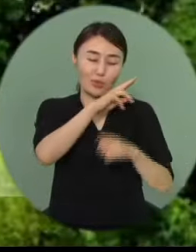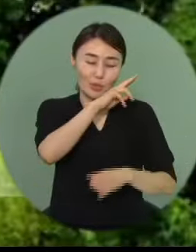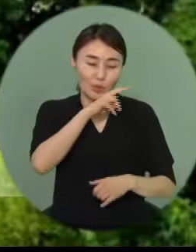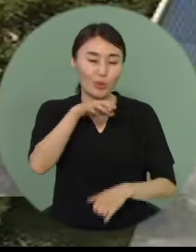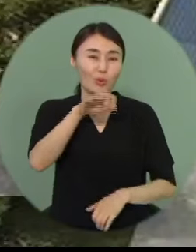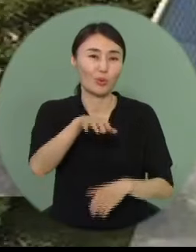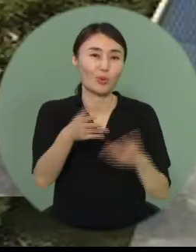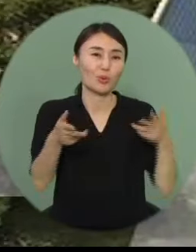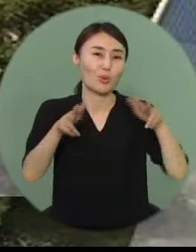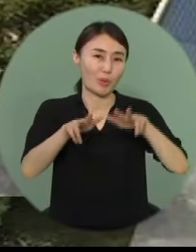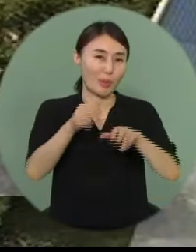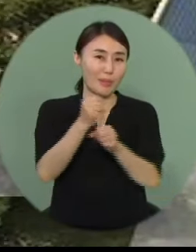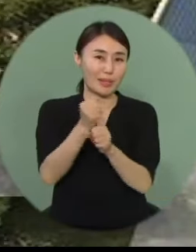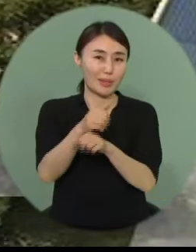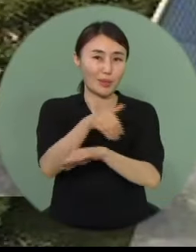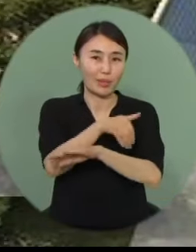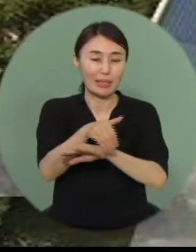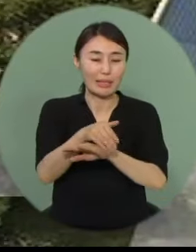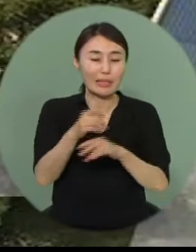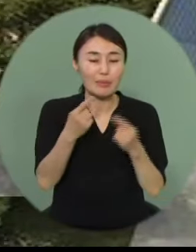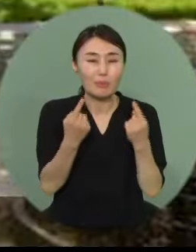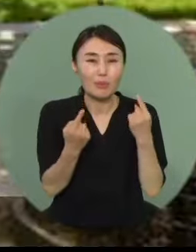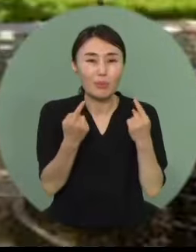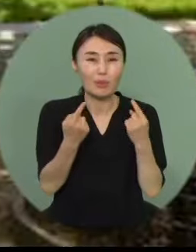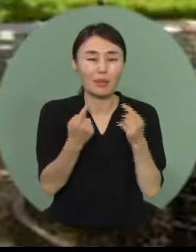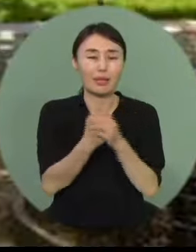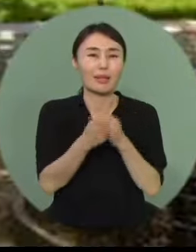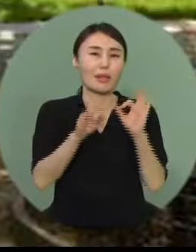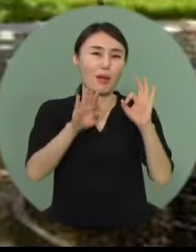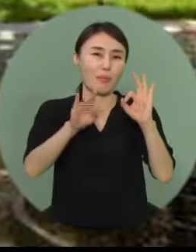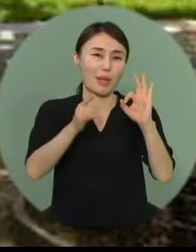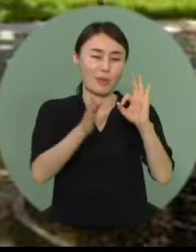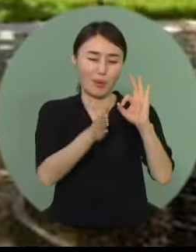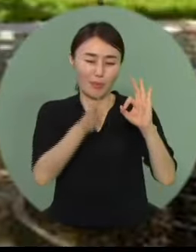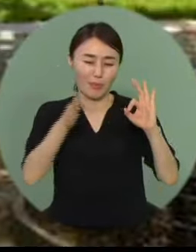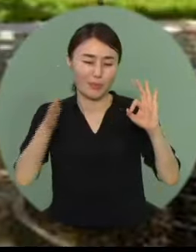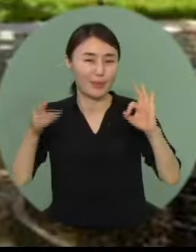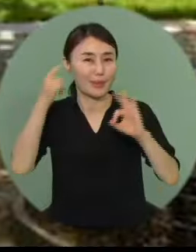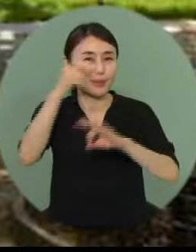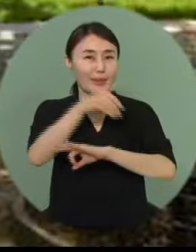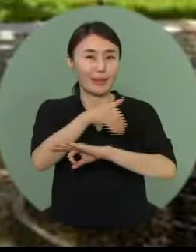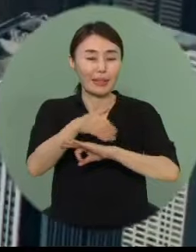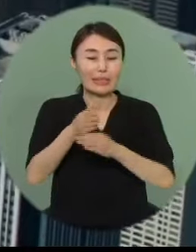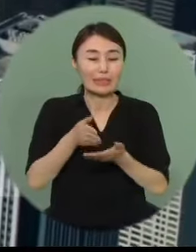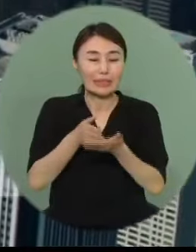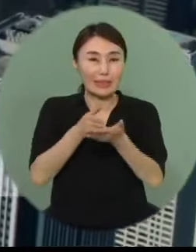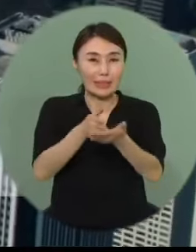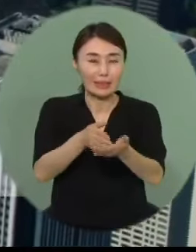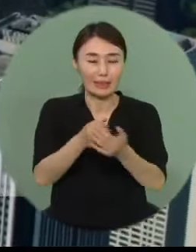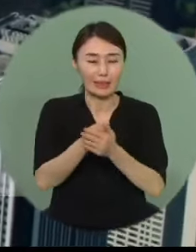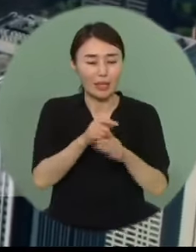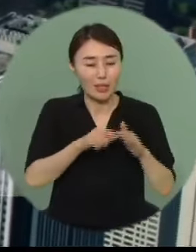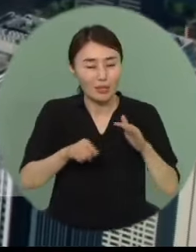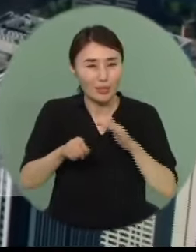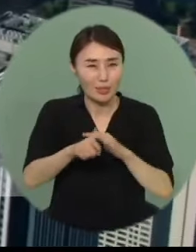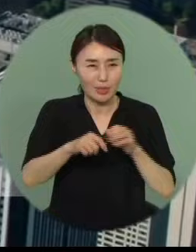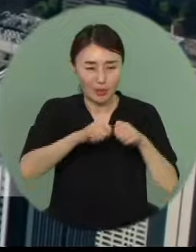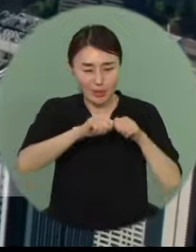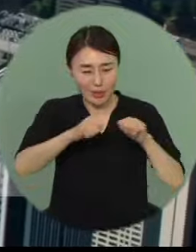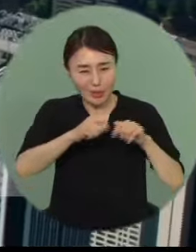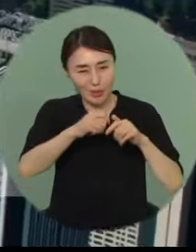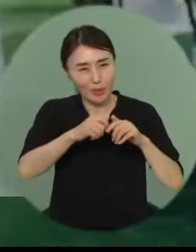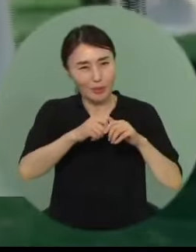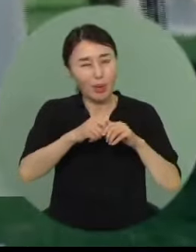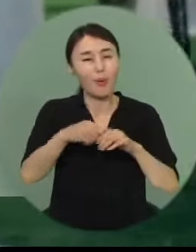만들어지는데 지금보다 10배가 넘는 규모로 만들어질 예정입니다. 이번 제안서는 가장 선진적인 고밀 복합개발